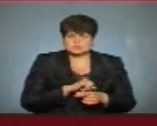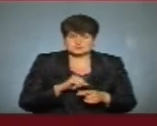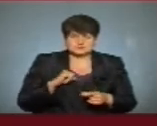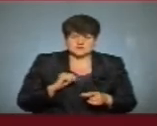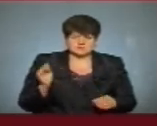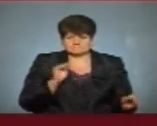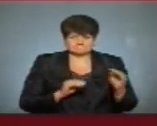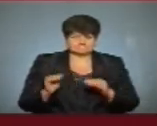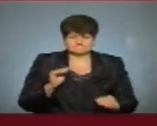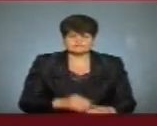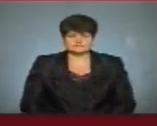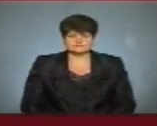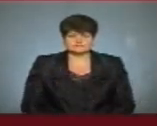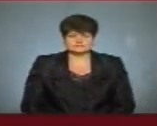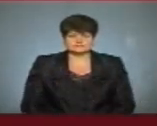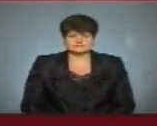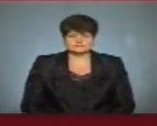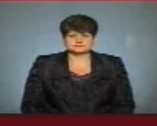силами.